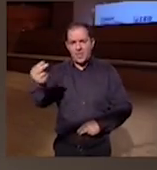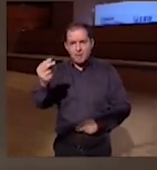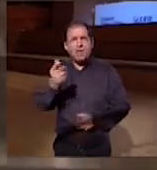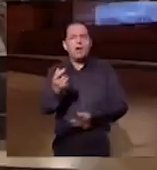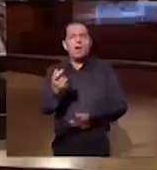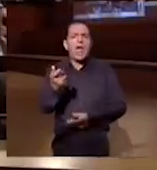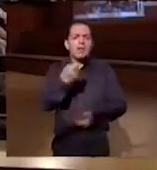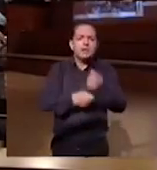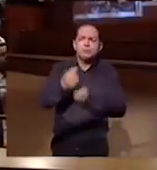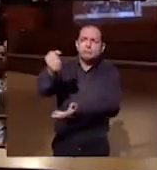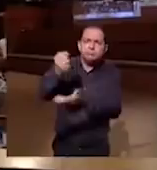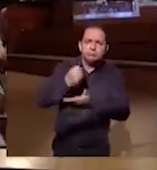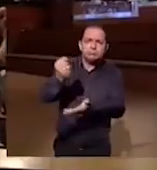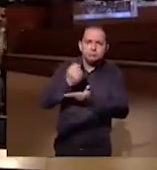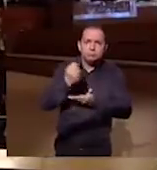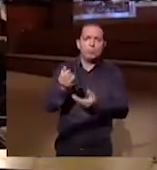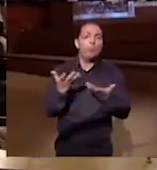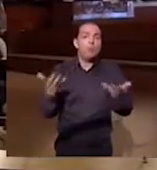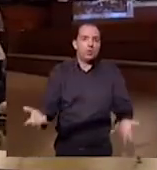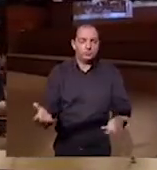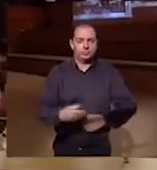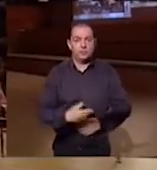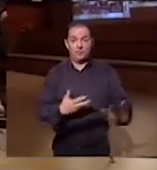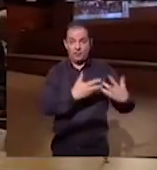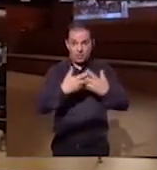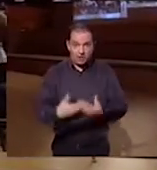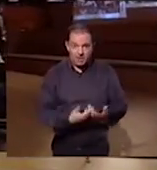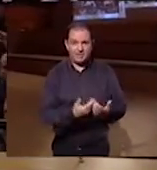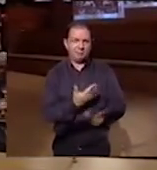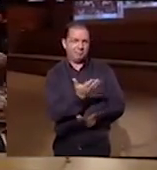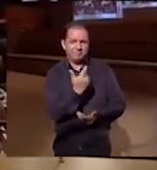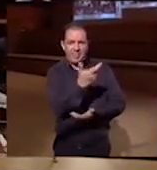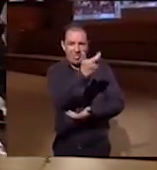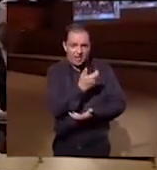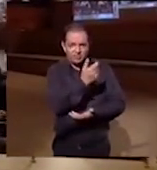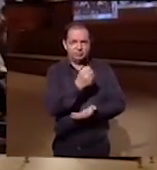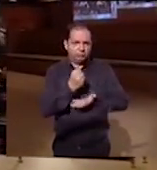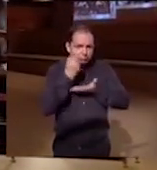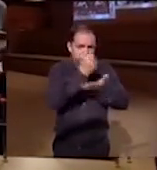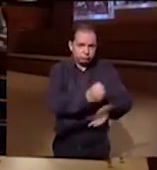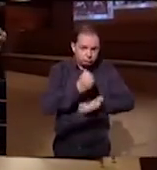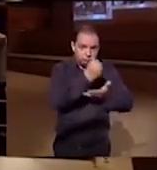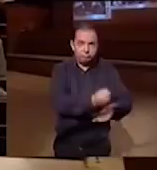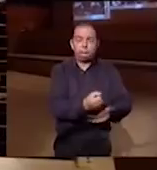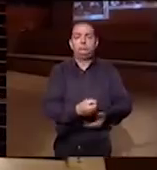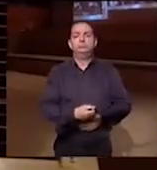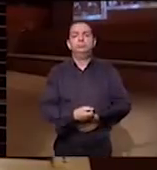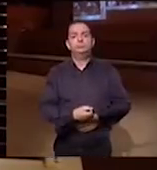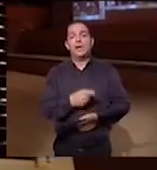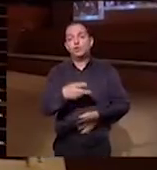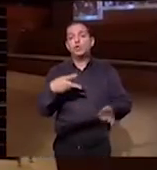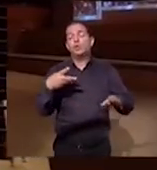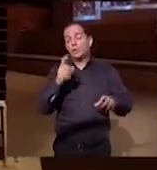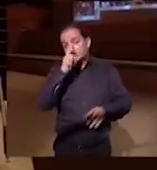χρηματοδότησης. Η χρηματοδότηση της βιομηχανίας προϋποθέτει ένα υγιές και σταθερό